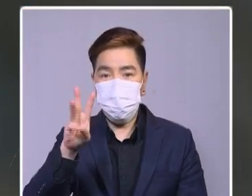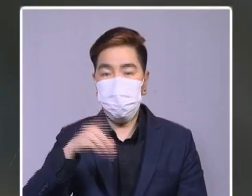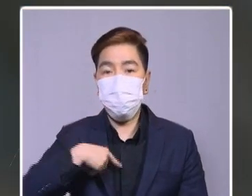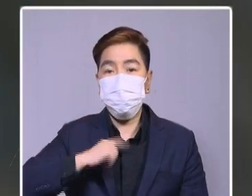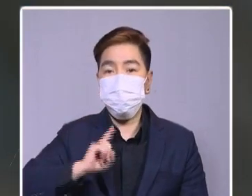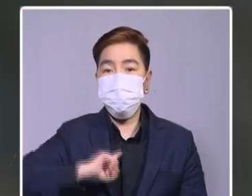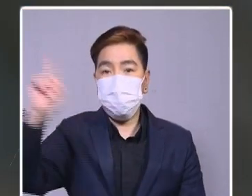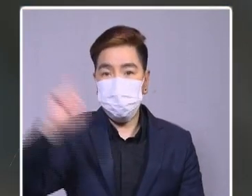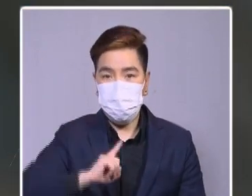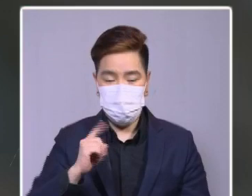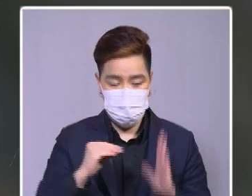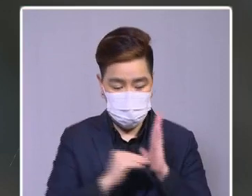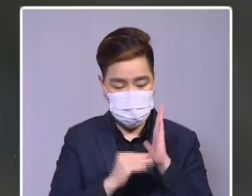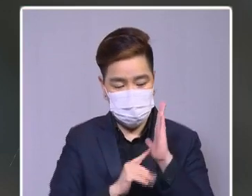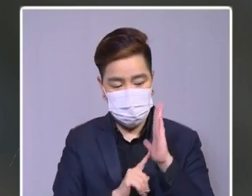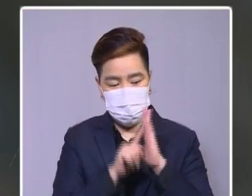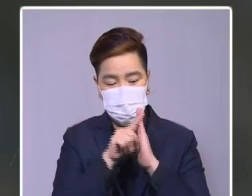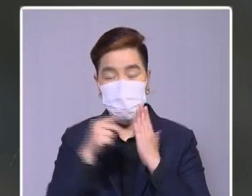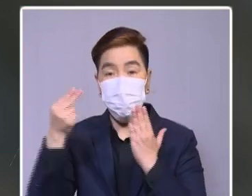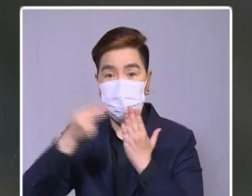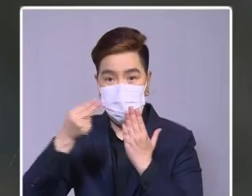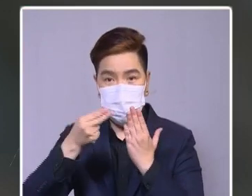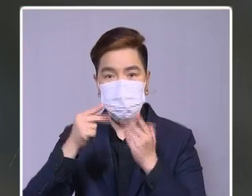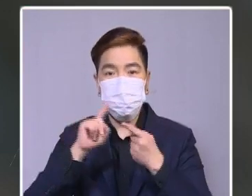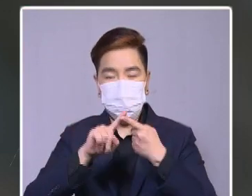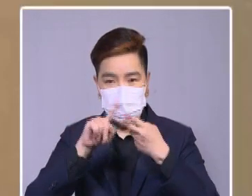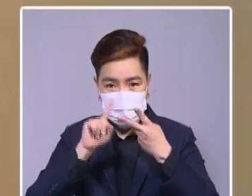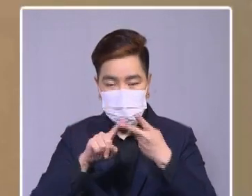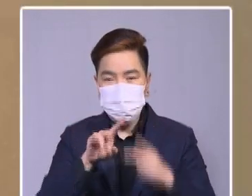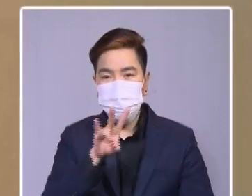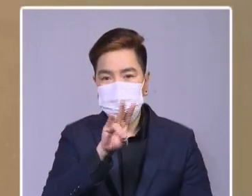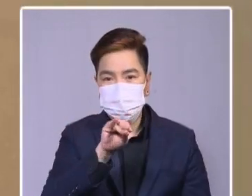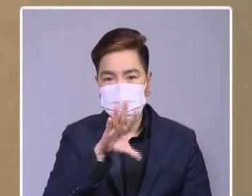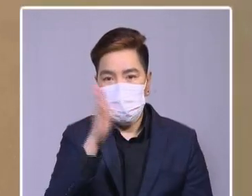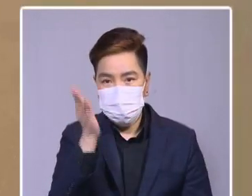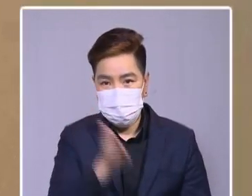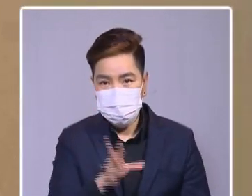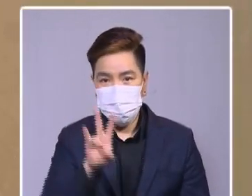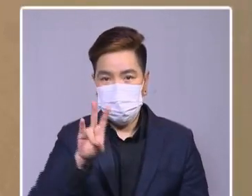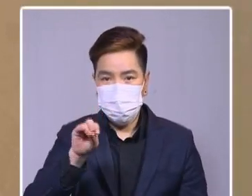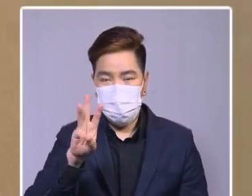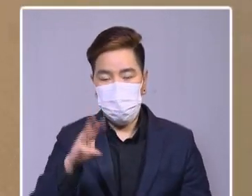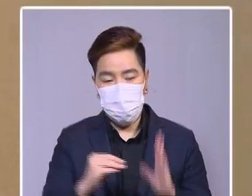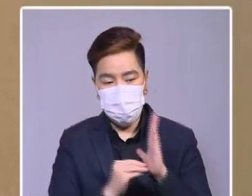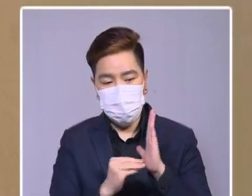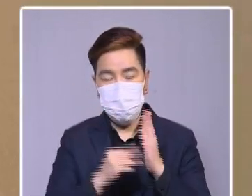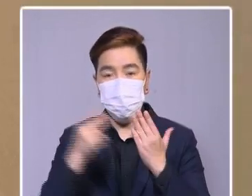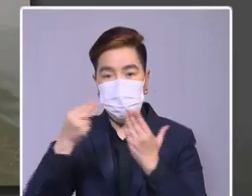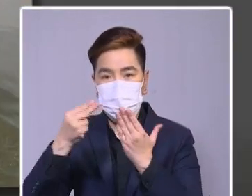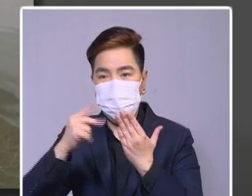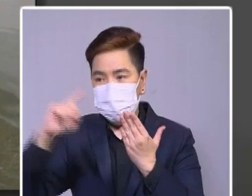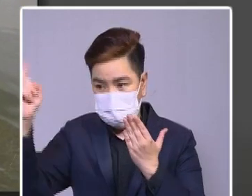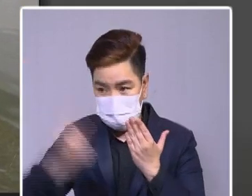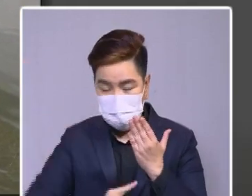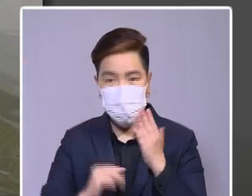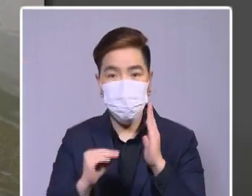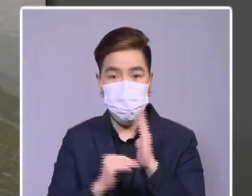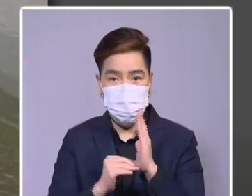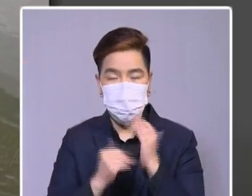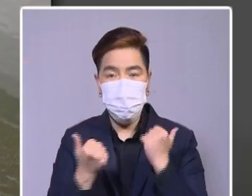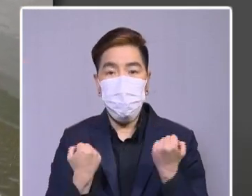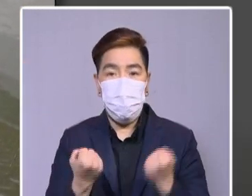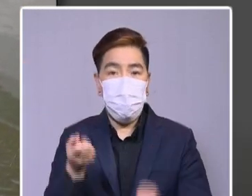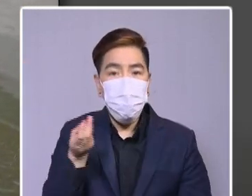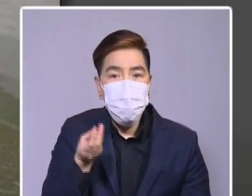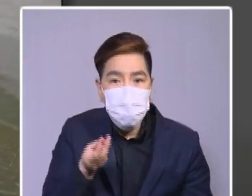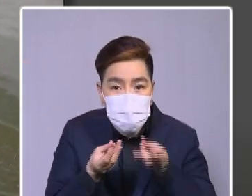กลับกรุงเทพฯหนองคายกรุงเทพฯขบวนรถด่วนที่ 75/76กรุงเทพฯ -หนองคายกรุงเทพฯขบวนรถ